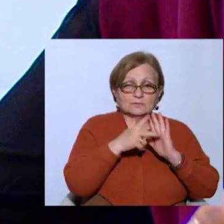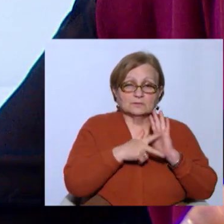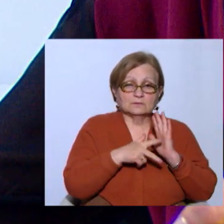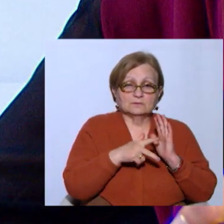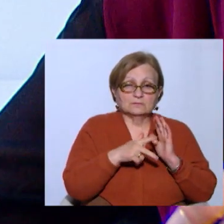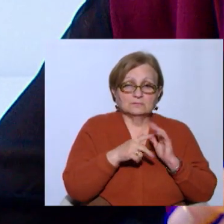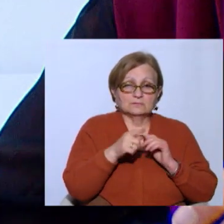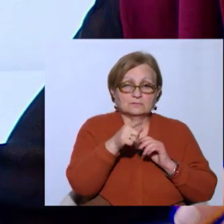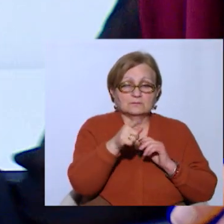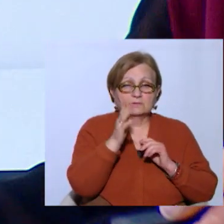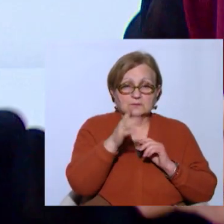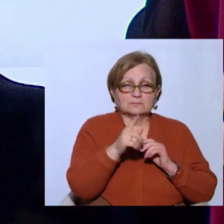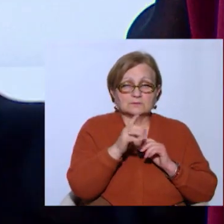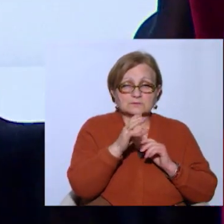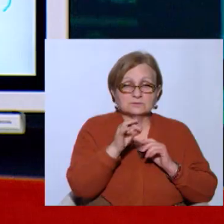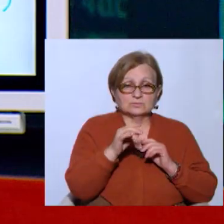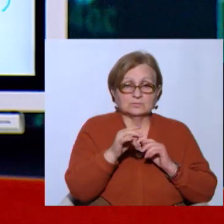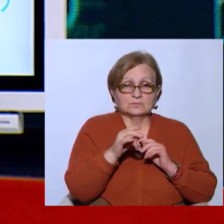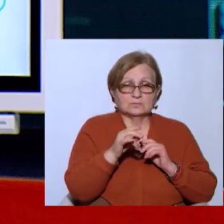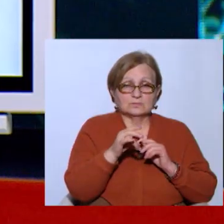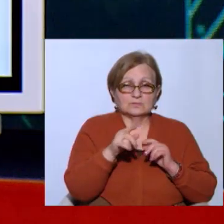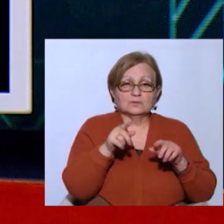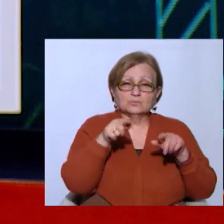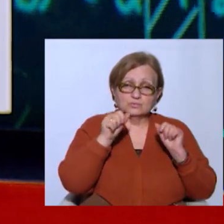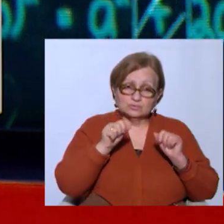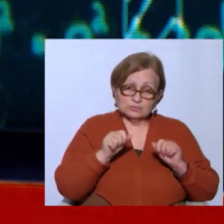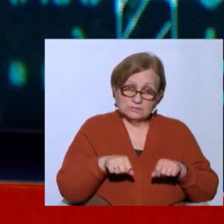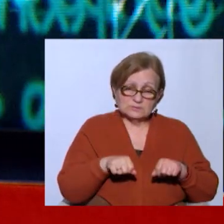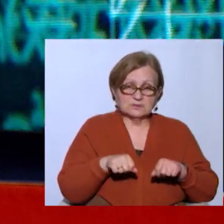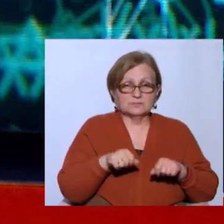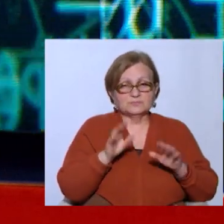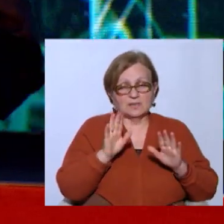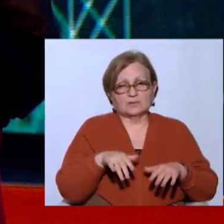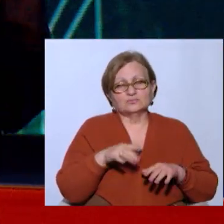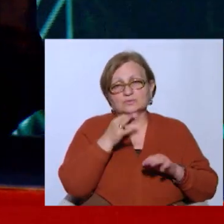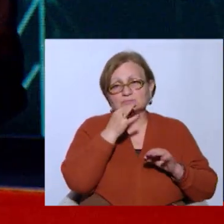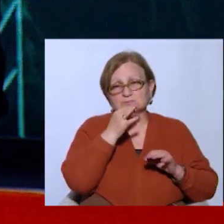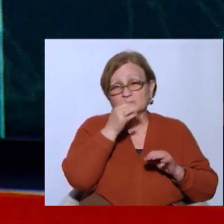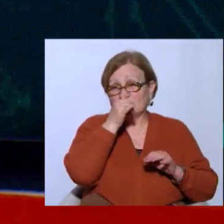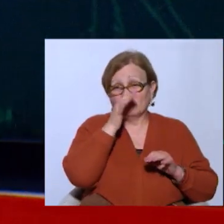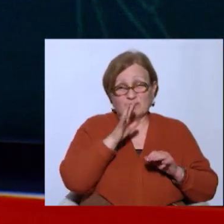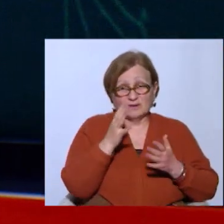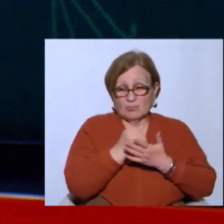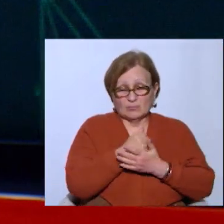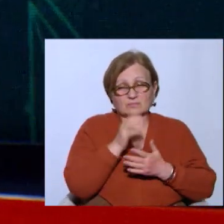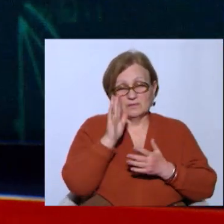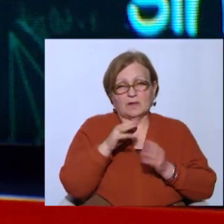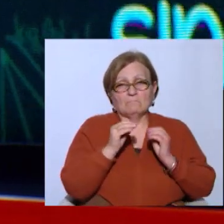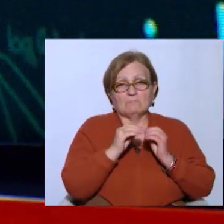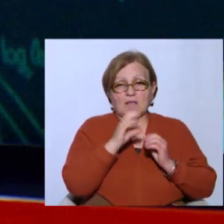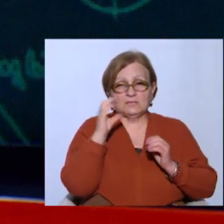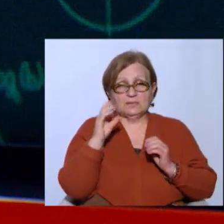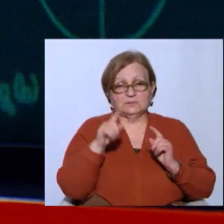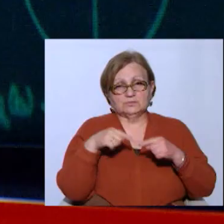თქვა სინუს 180 პლუს ალფა. თუ შეძლებთ, შეძლებთ, თუ არ შეძლებთ, მეათე კლასში კიდე ვისწავლით ამ ყველაფერს. უბრალოდ მე მინდა რომ წინასწარ ალბათ